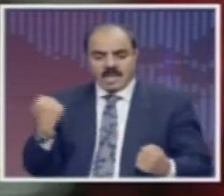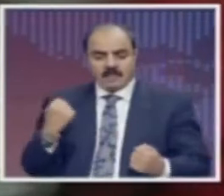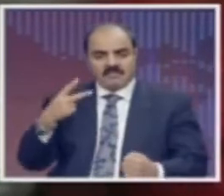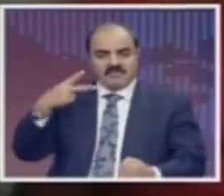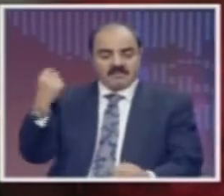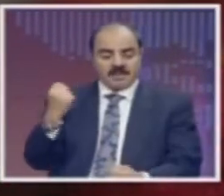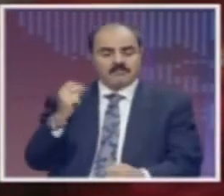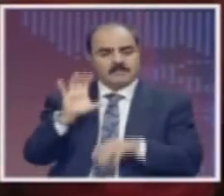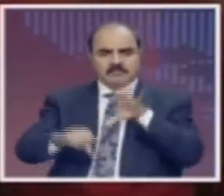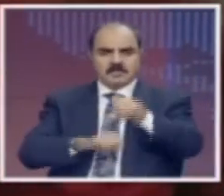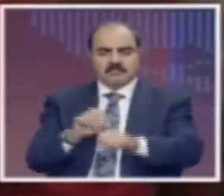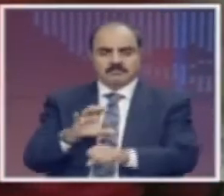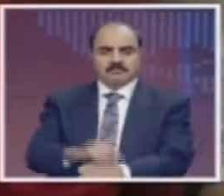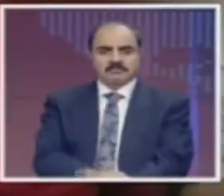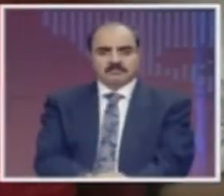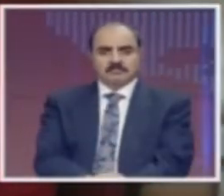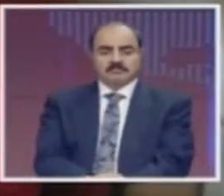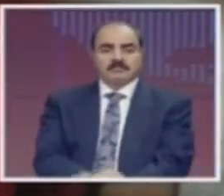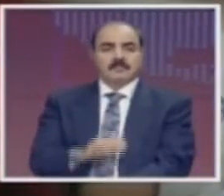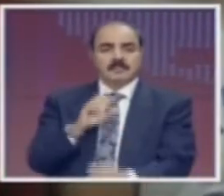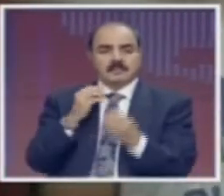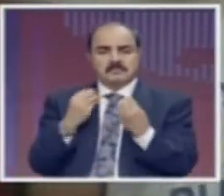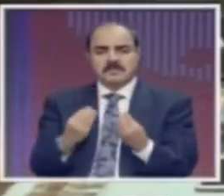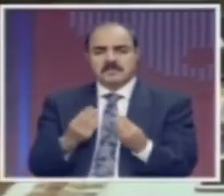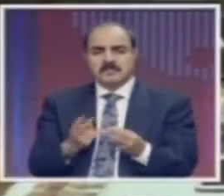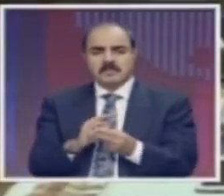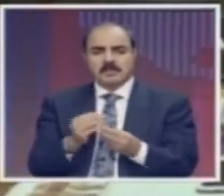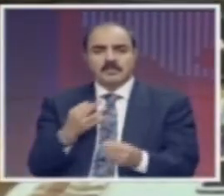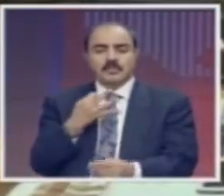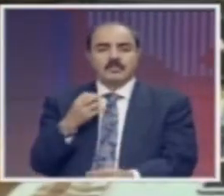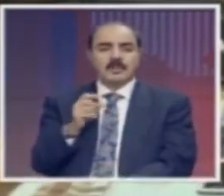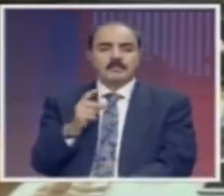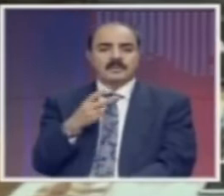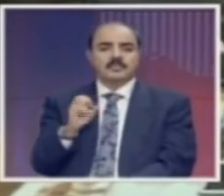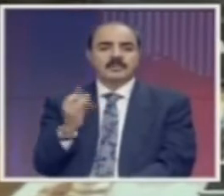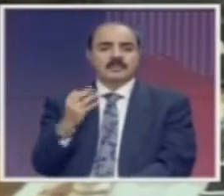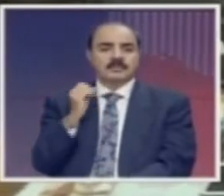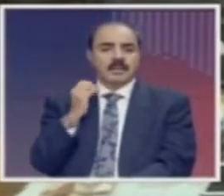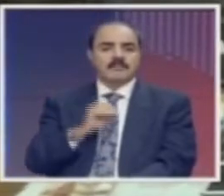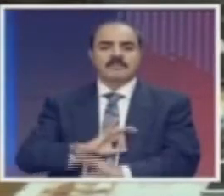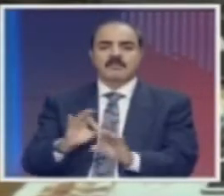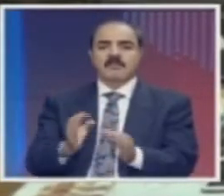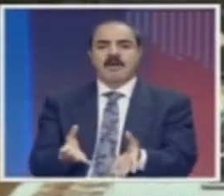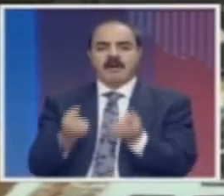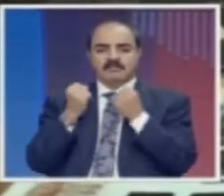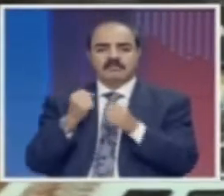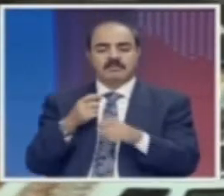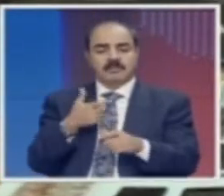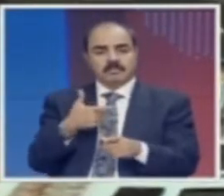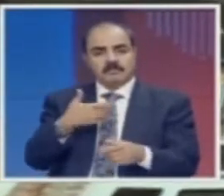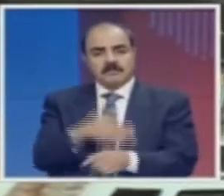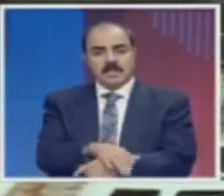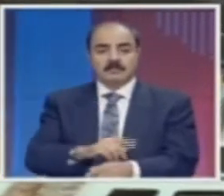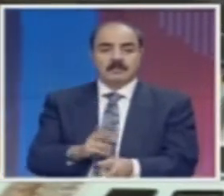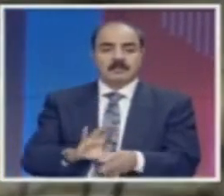ارتكاب أعمال البلطجة وكشف غموض 213 حادث ما بين خطف وقتل عمد